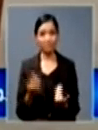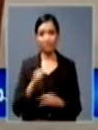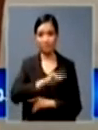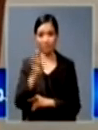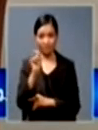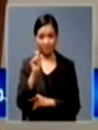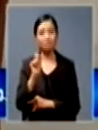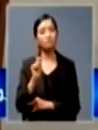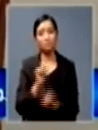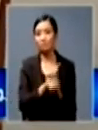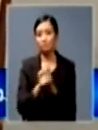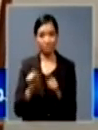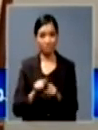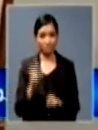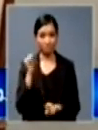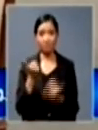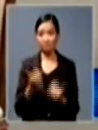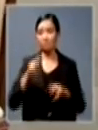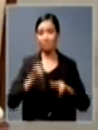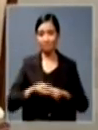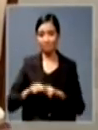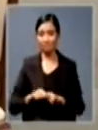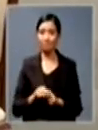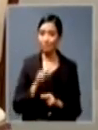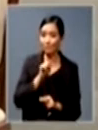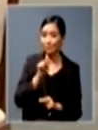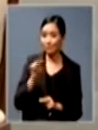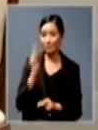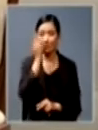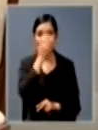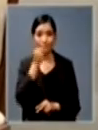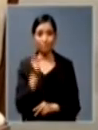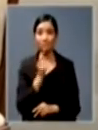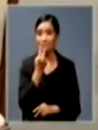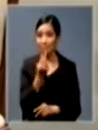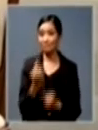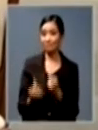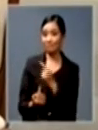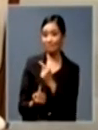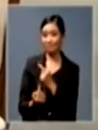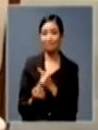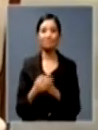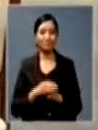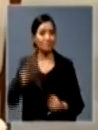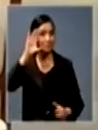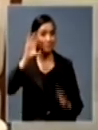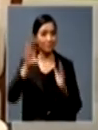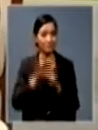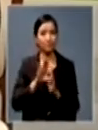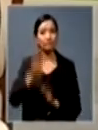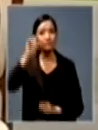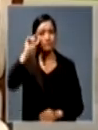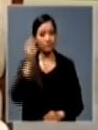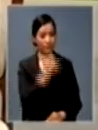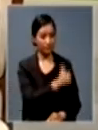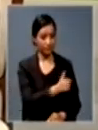ท่านผู้ชมครับ แหมวันนี้นะคะเรานั่งอยู่ในที่ที่สวยงามมากเลยนะคะ นั่นแหละฮะที่เห็นอยู่ด้านหลังนะครับมีพระบรมฉายาลักษณ์พระบาทสมเด็จพระปรมิน